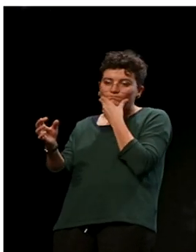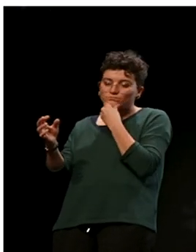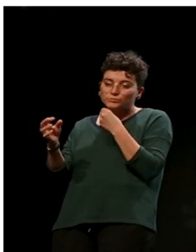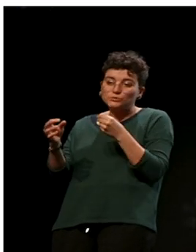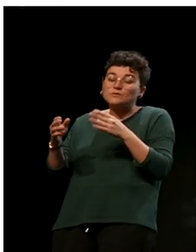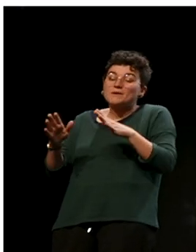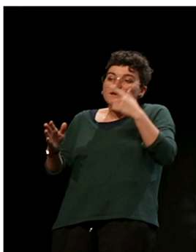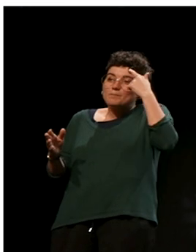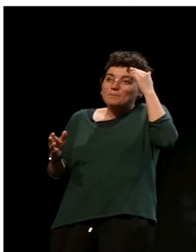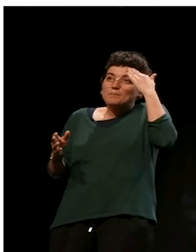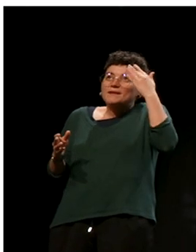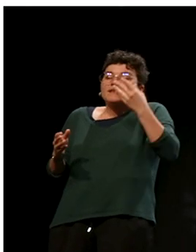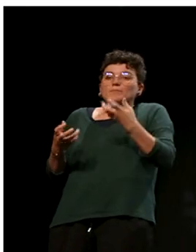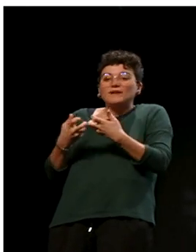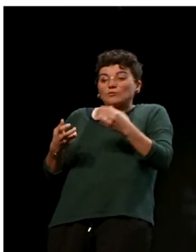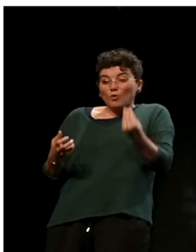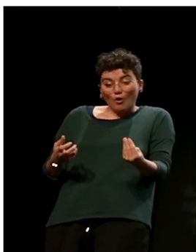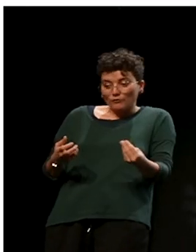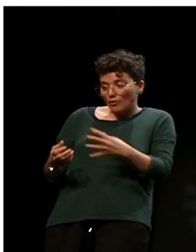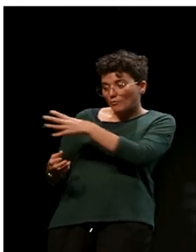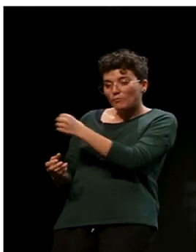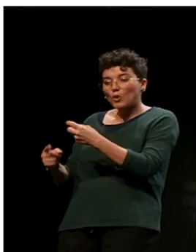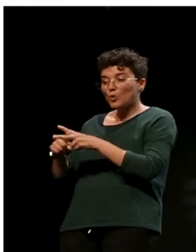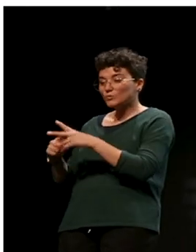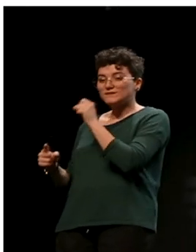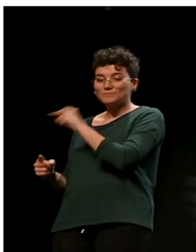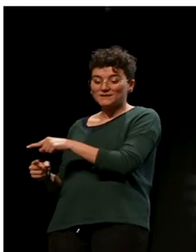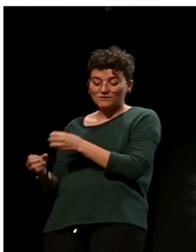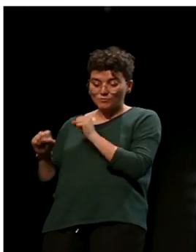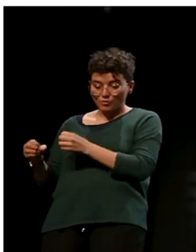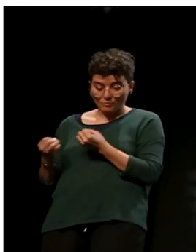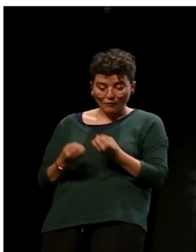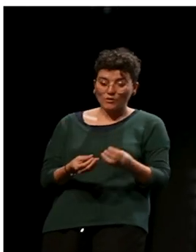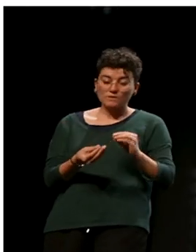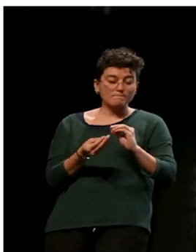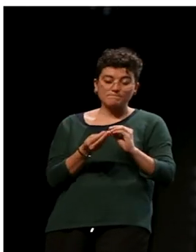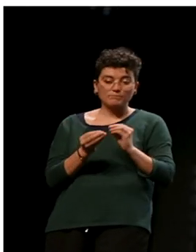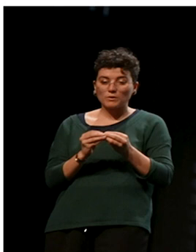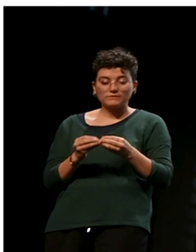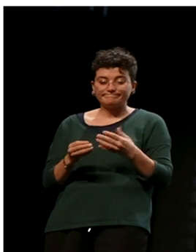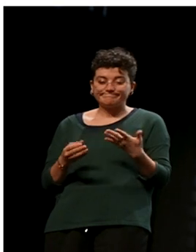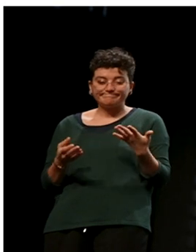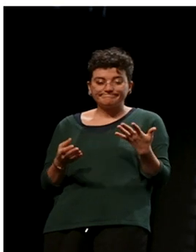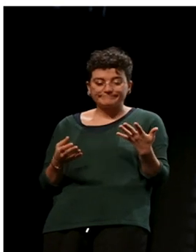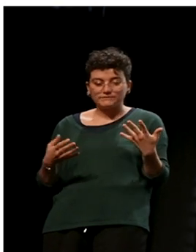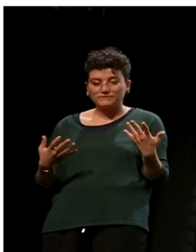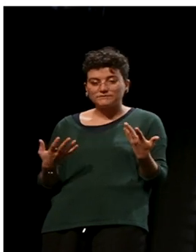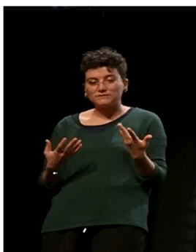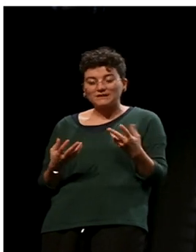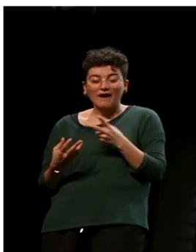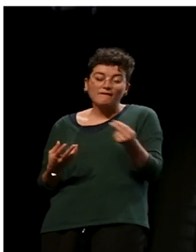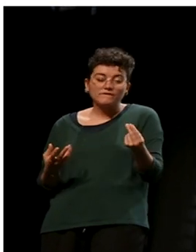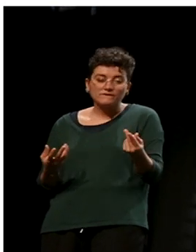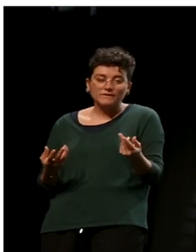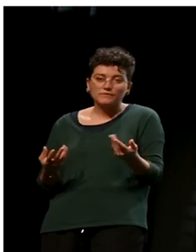dommages collatéraux très importants, très graves. Et, Et je pense qu'il faut, il y a